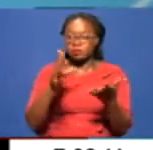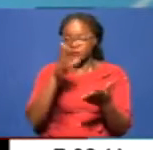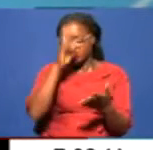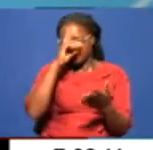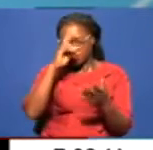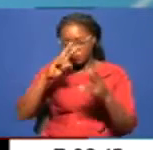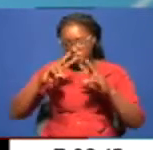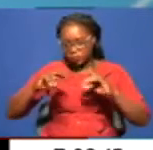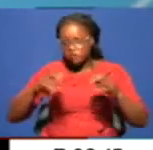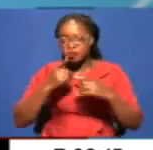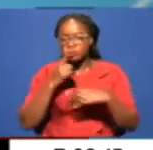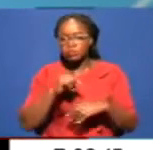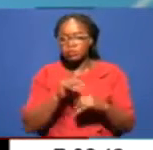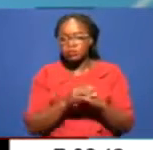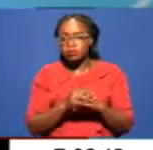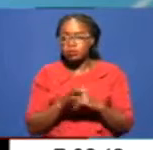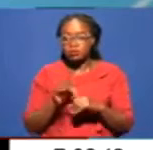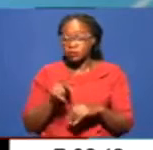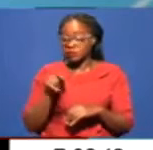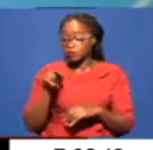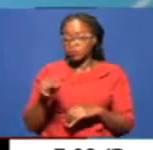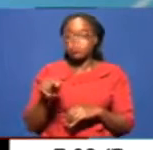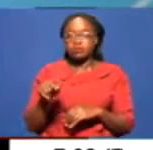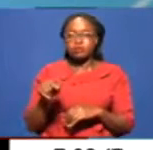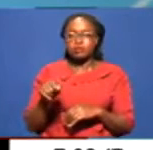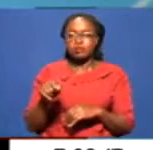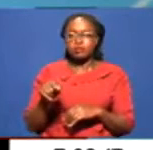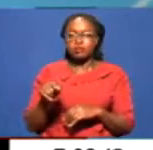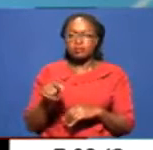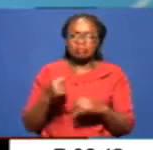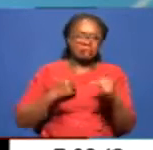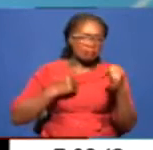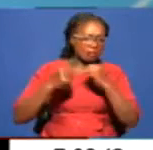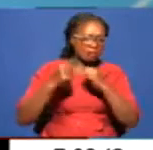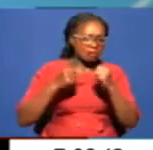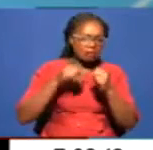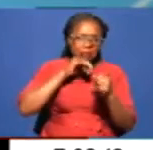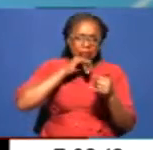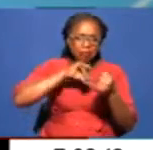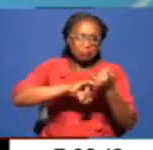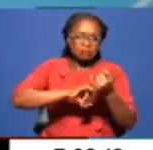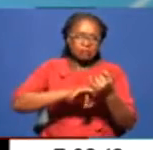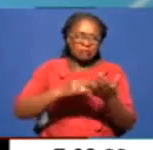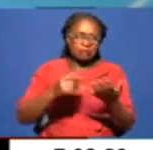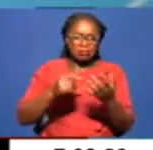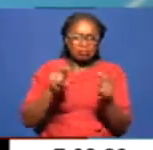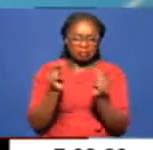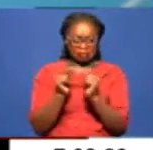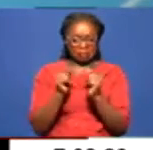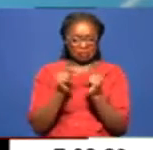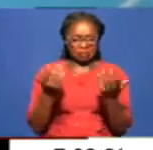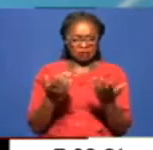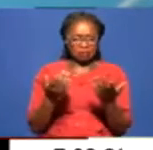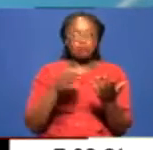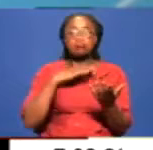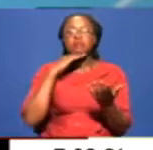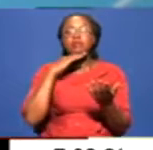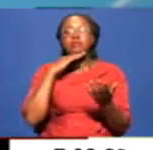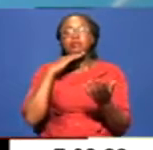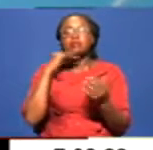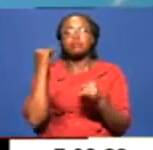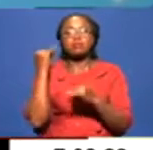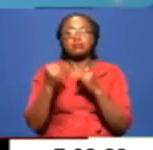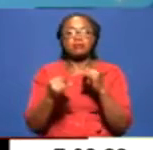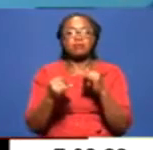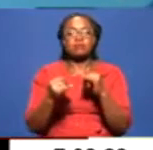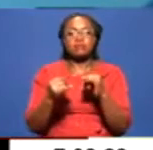kukamilisha uchunguzi. Clementine Nandutu anadaiwa kupigana na marehemu na kumsababishia majeraha yaliyosababisha kifo chake siku ya